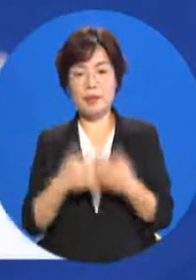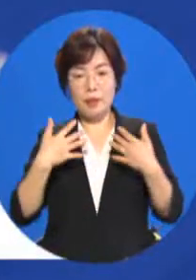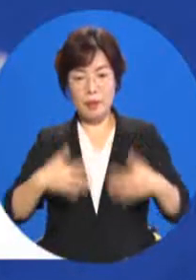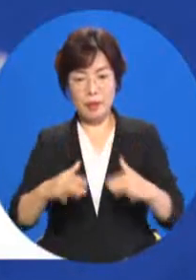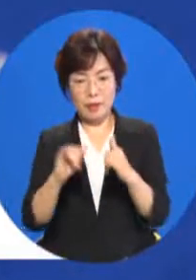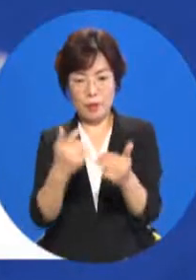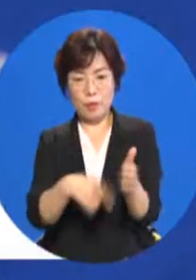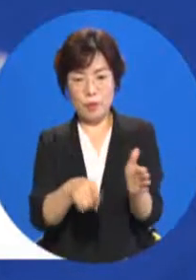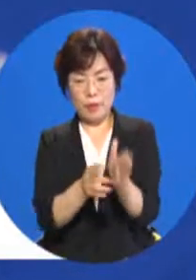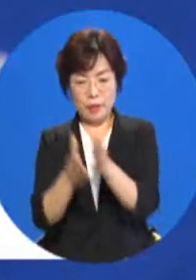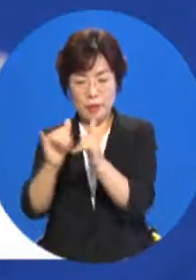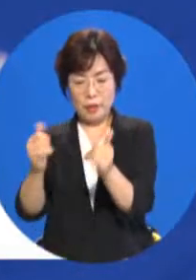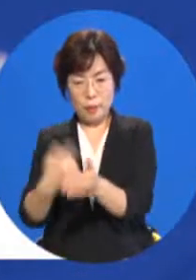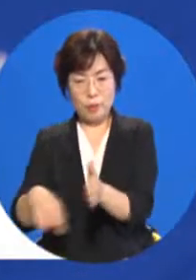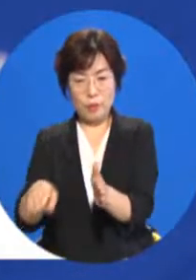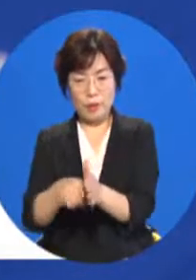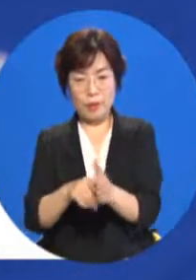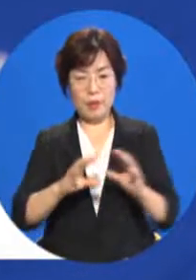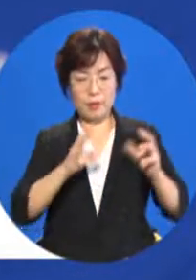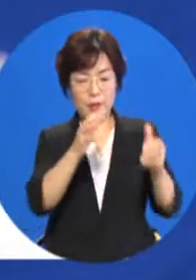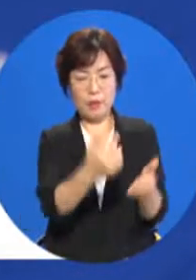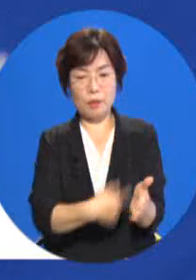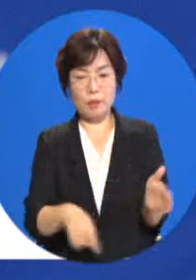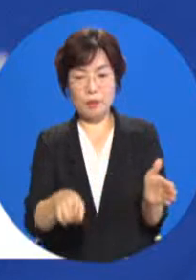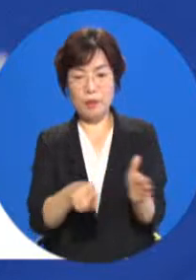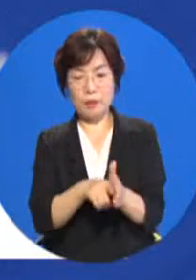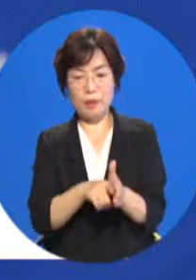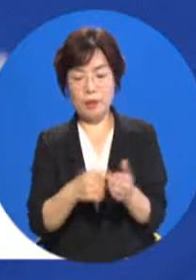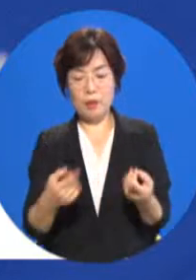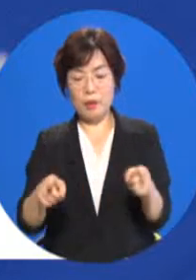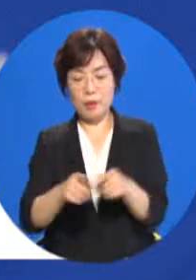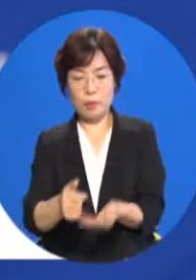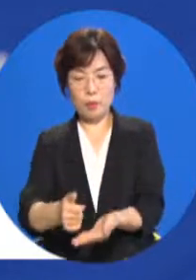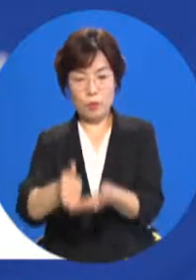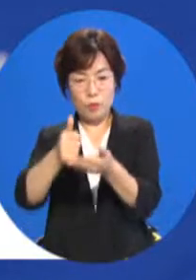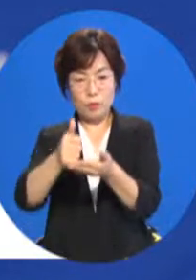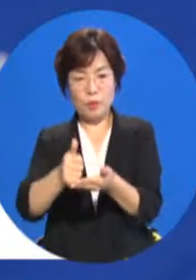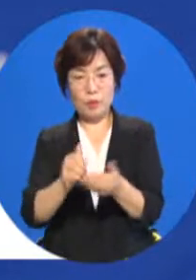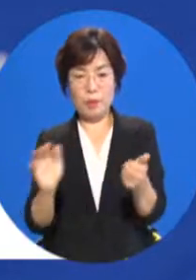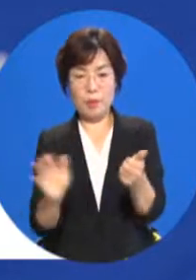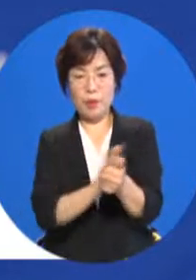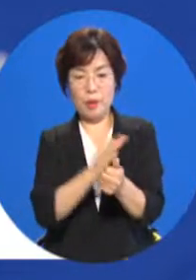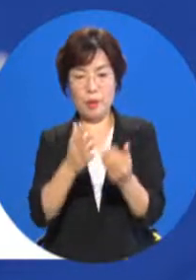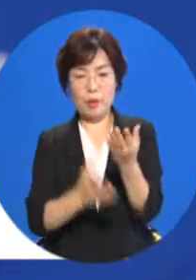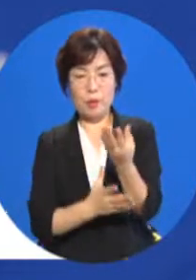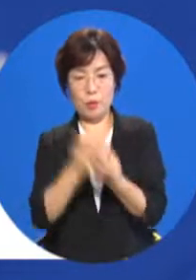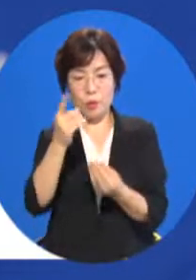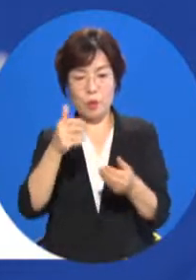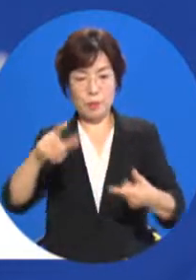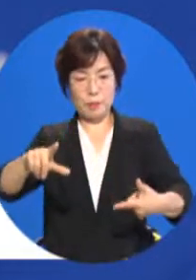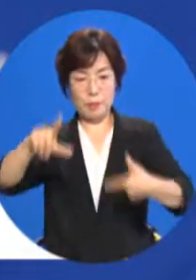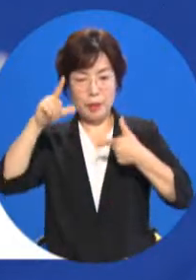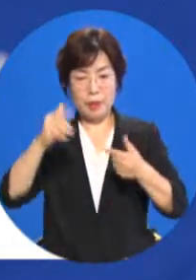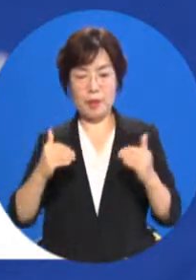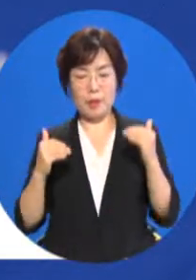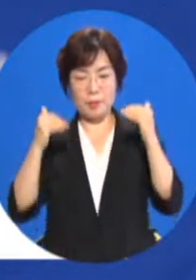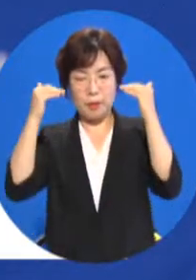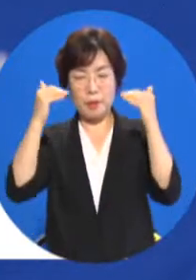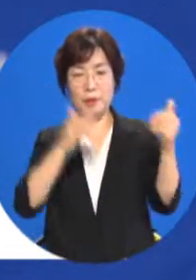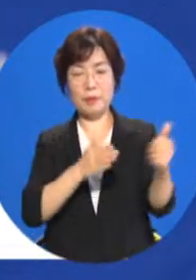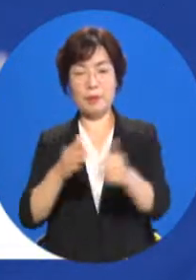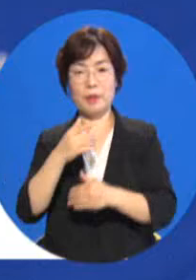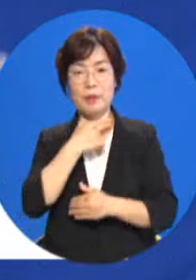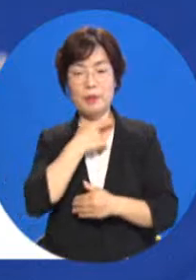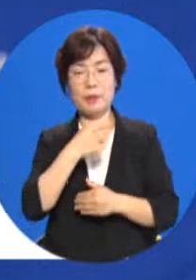위하여, 시민을 위하여, 그리고 나라를 위하여 함께 존중하고 배려하는 통일의 주인으로